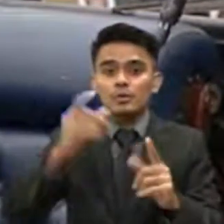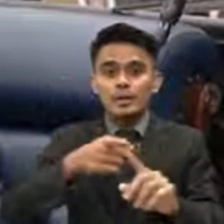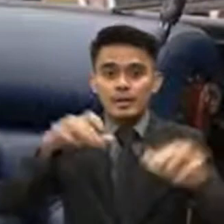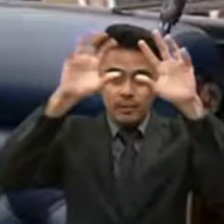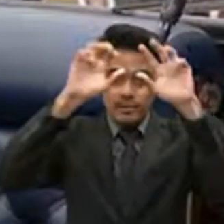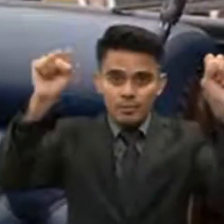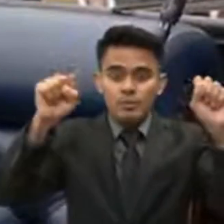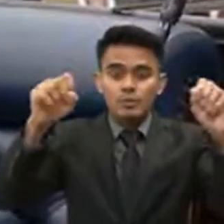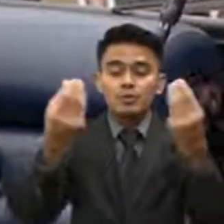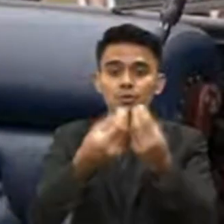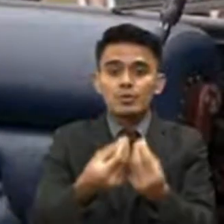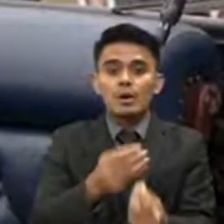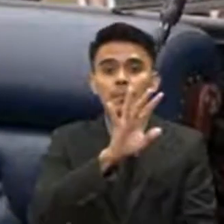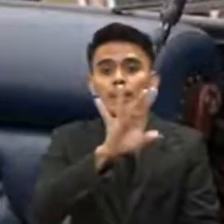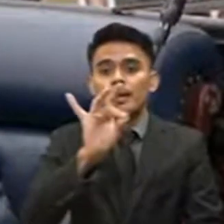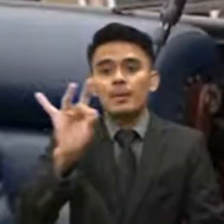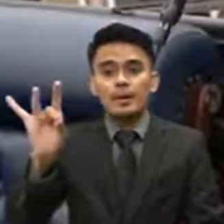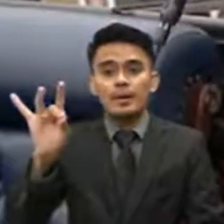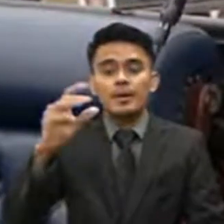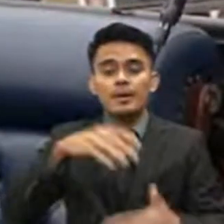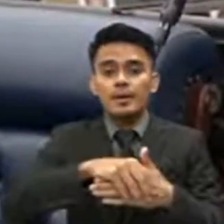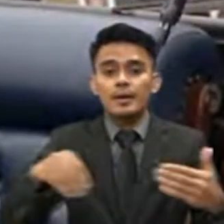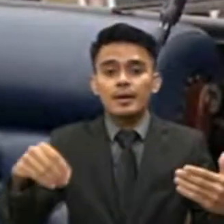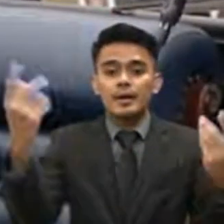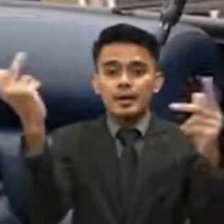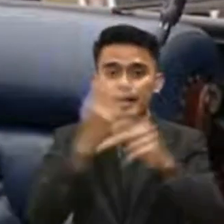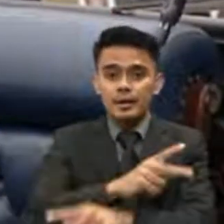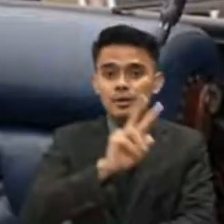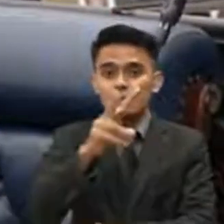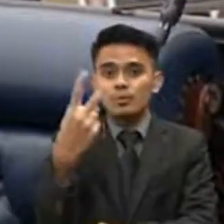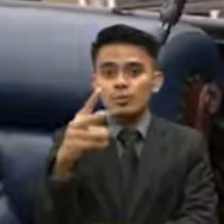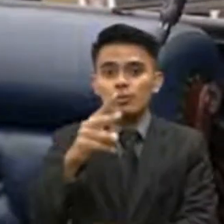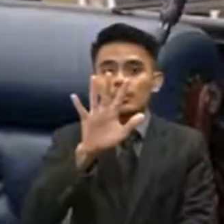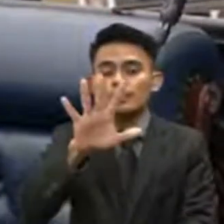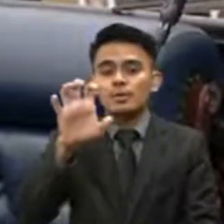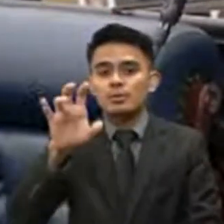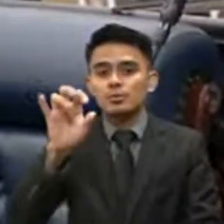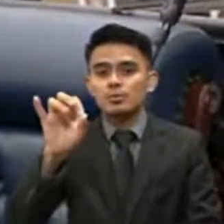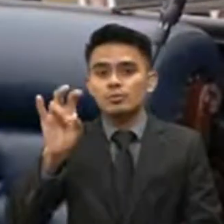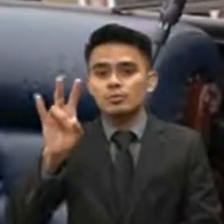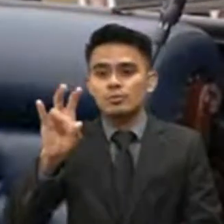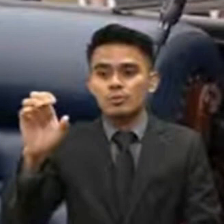adalah majikan jumlahnya 4 atau 80 Ringgit kali dengan 12 5700